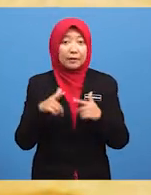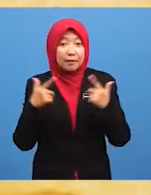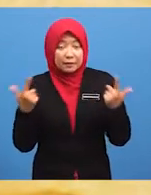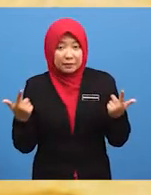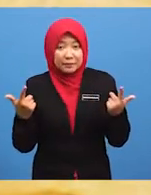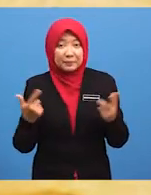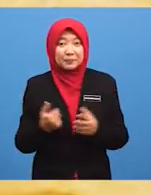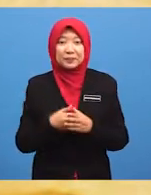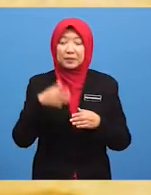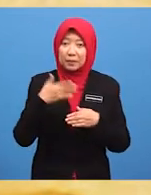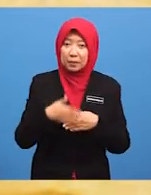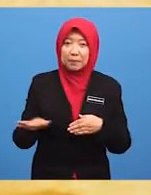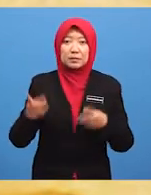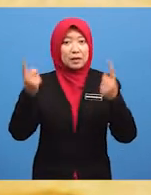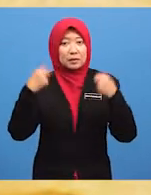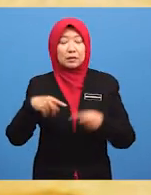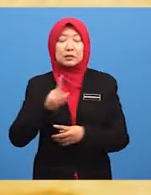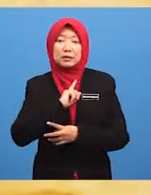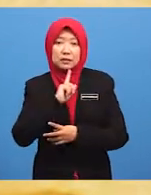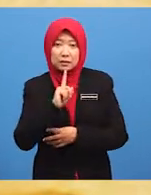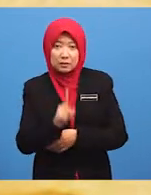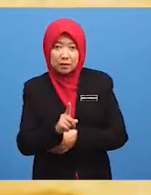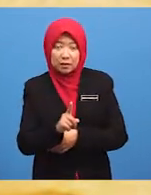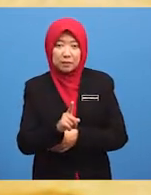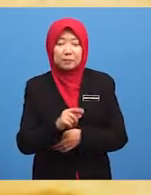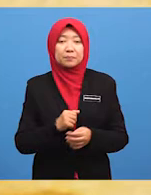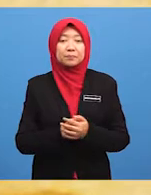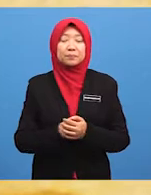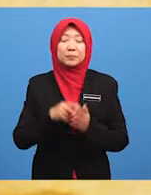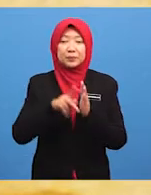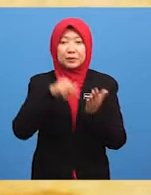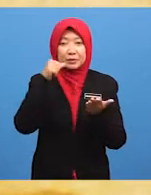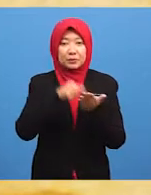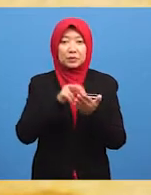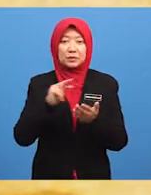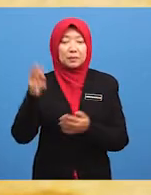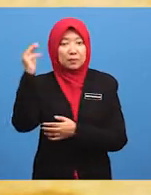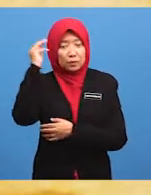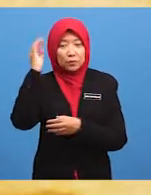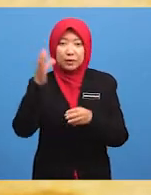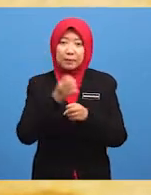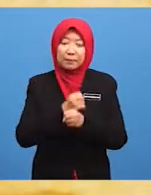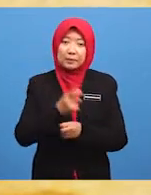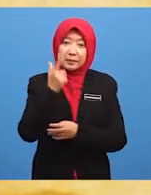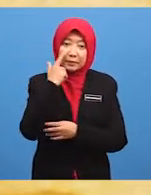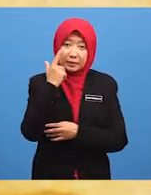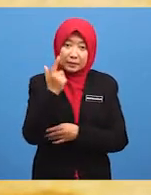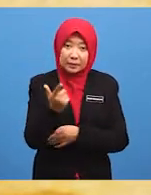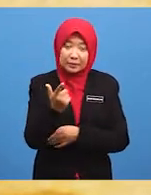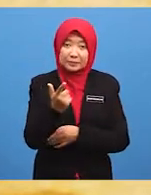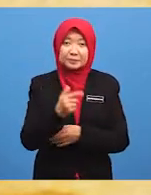lain. Selepas kedatangan Islam di alam Melayu, persuratan Melayu dapat dilihat